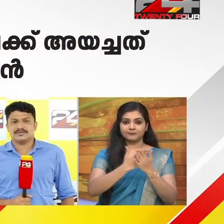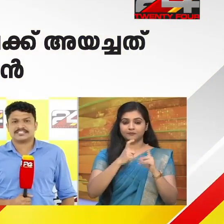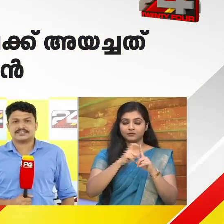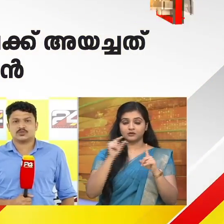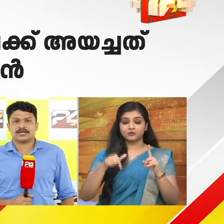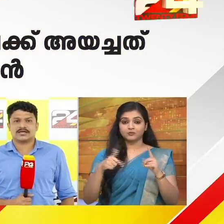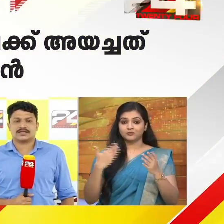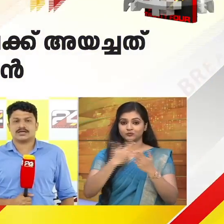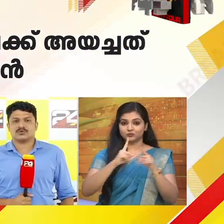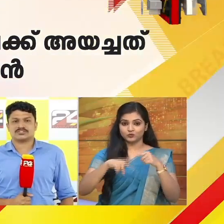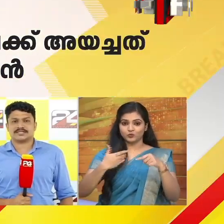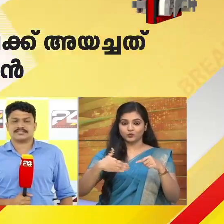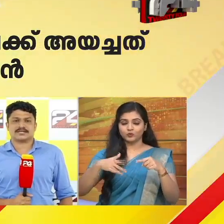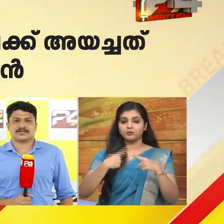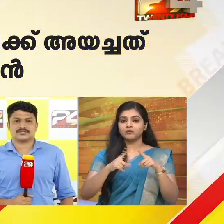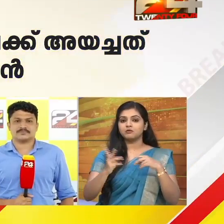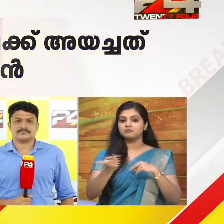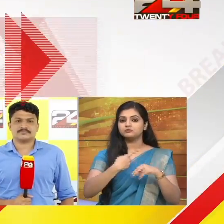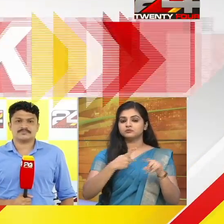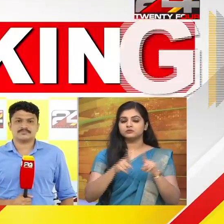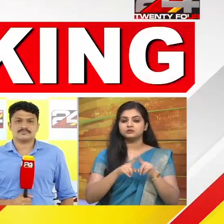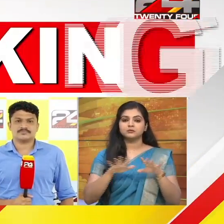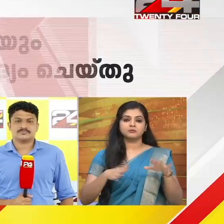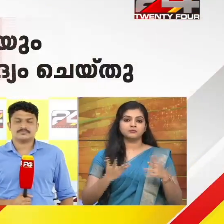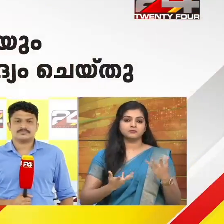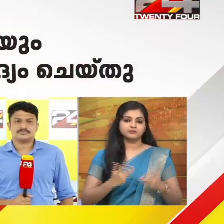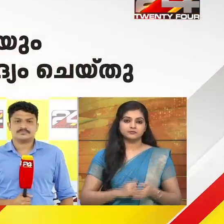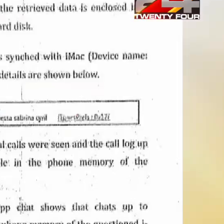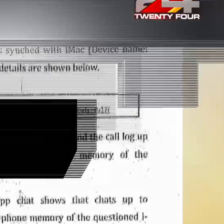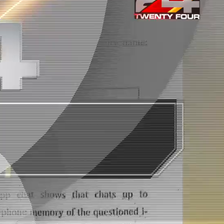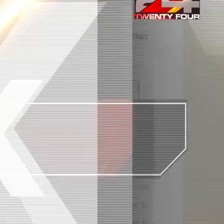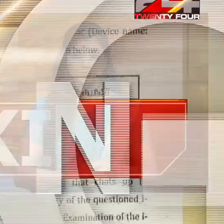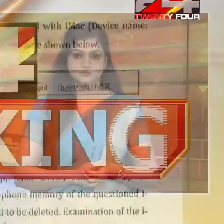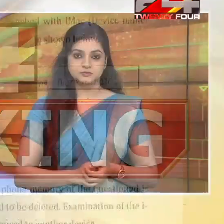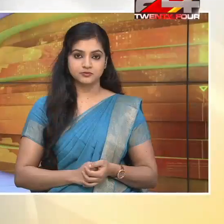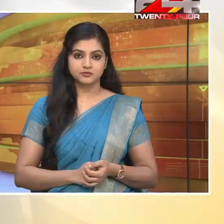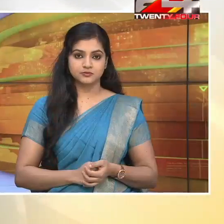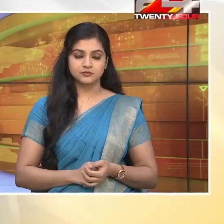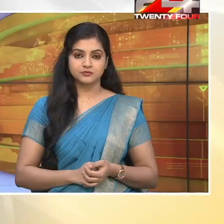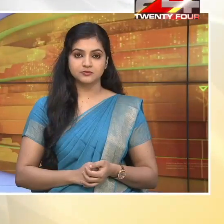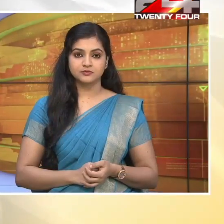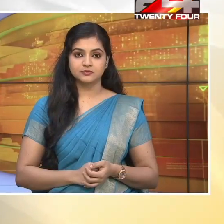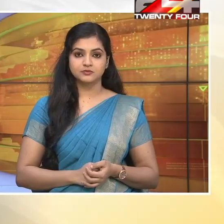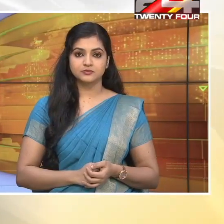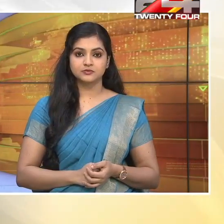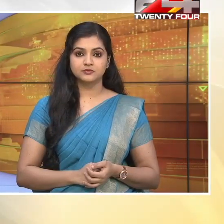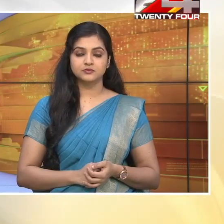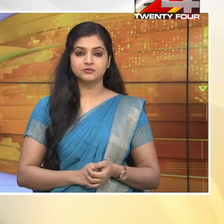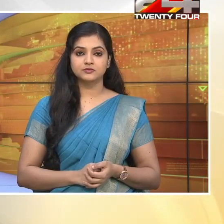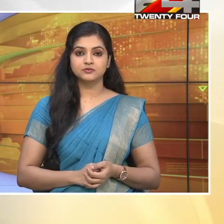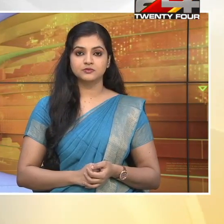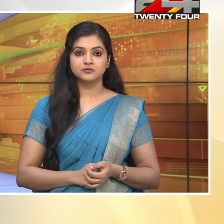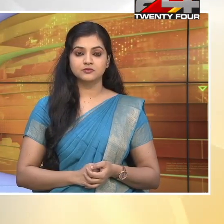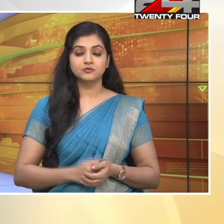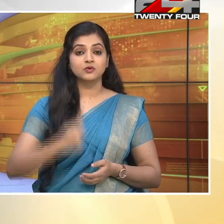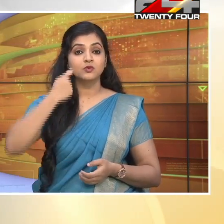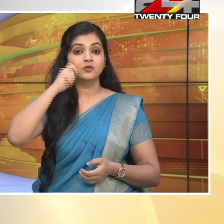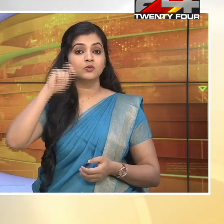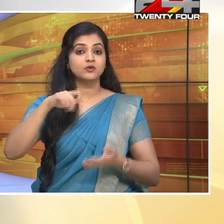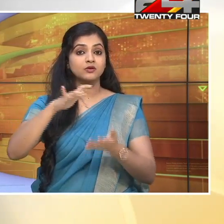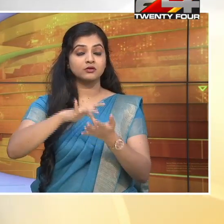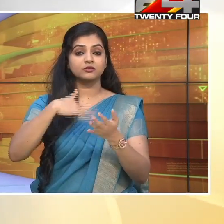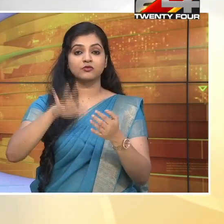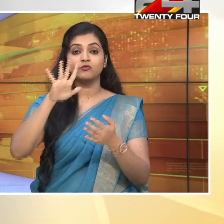ഈ വിഷയത്തിൽ ഉണ്ടാകാനാണ് ഒരു സാധ്യത കാണുന്നത്. ശരി, എസ് ശ്രീകാന്താണ് കൊച്ചിയിൽ നിന്ന് വിവരങ്ങൾ നൽകിയത്.